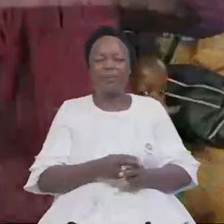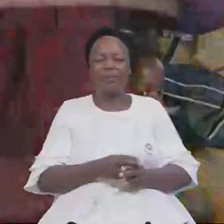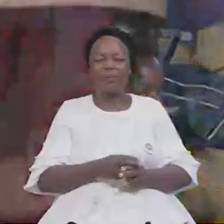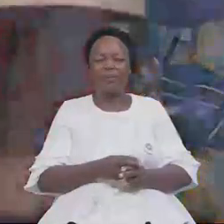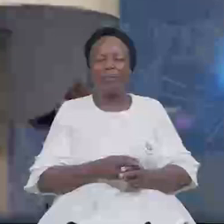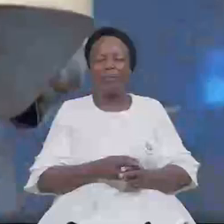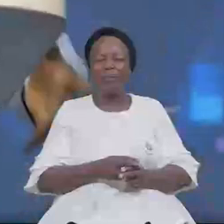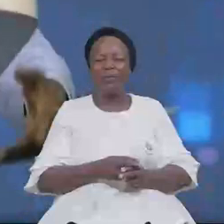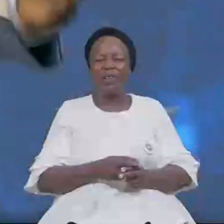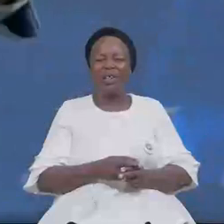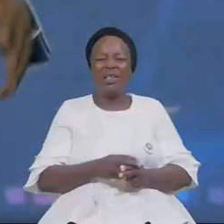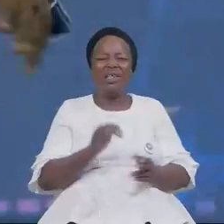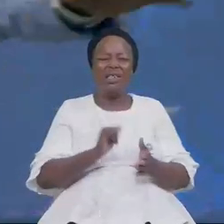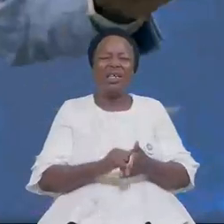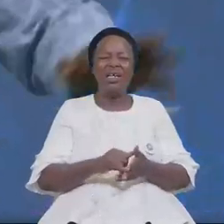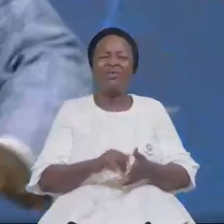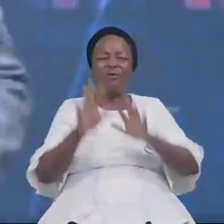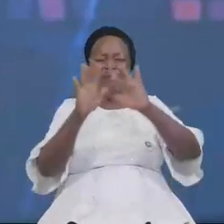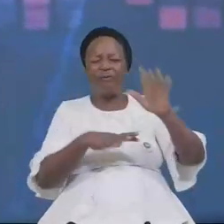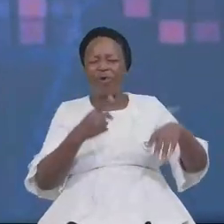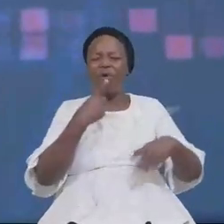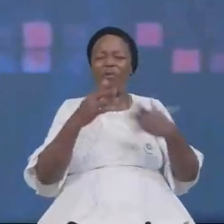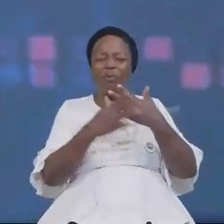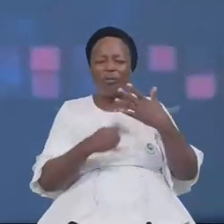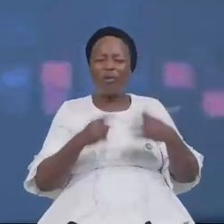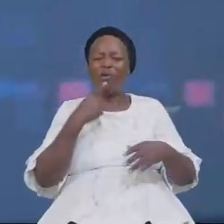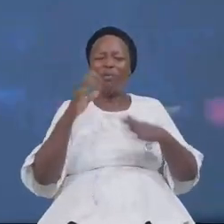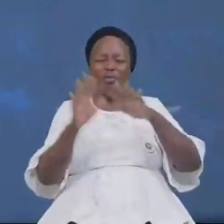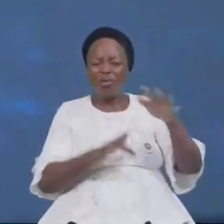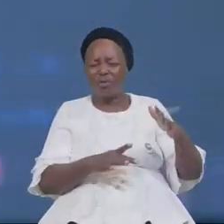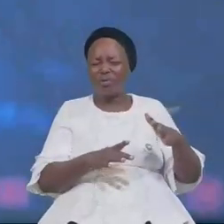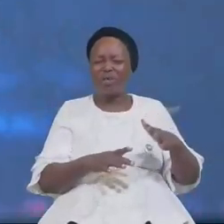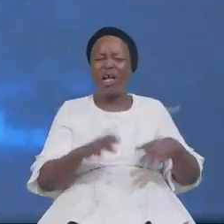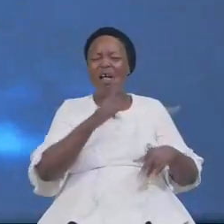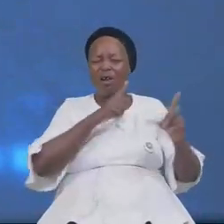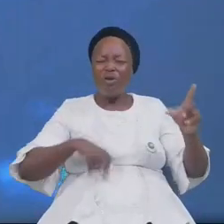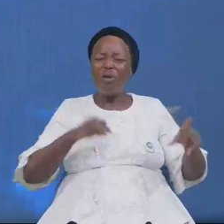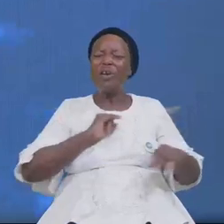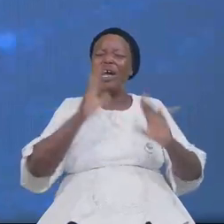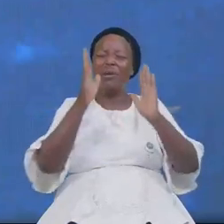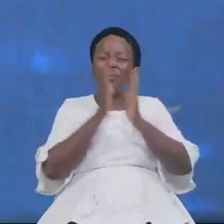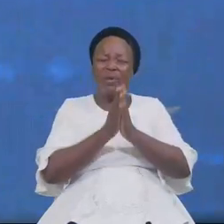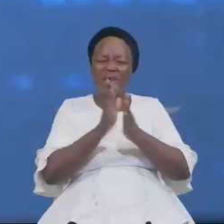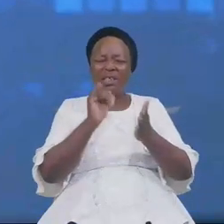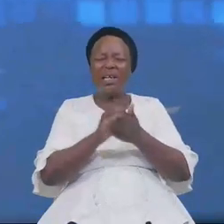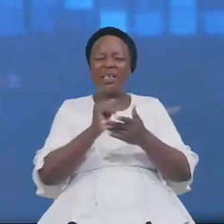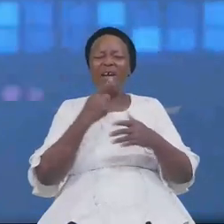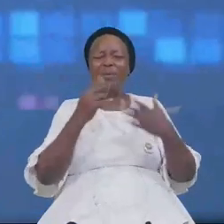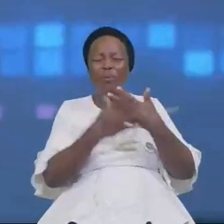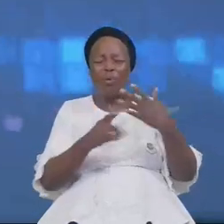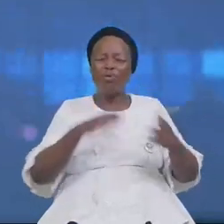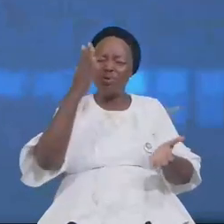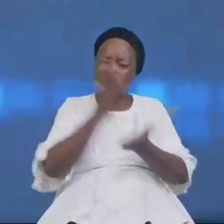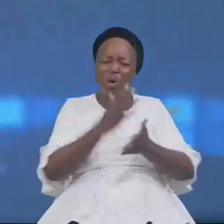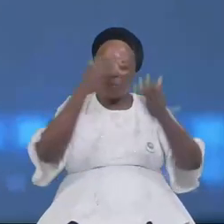La peste de sang, l'hémorragie là. Seigneur, je prie que cela s'arrête maintenant au nom